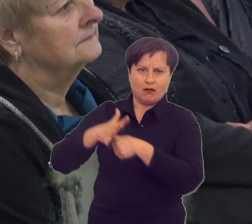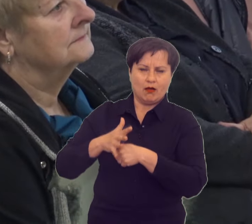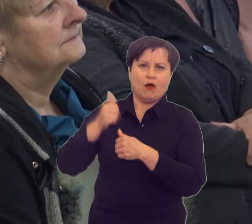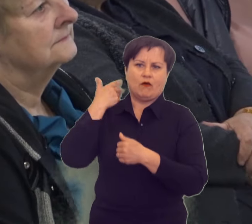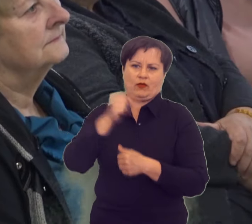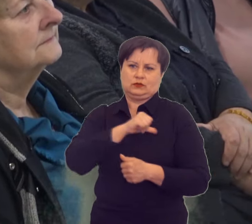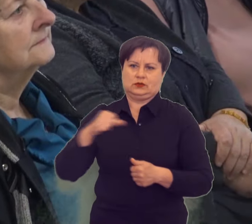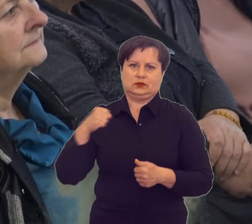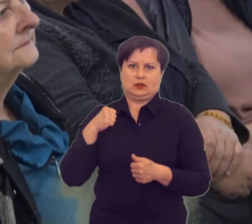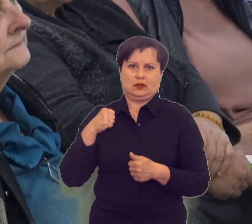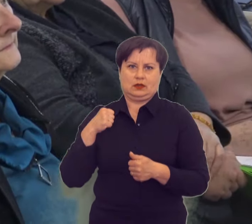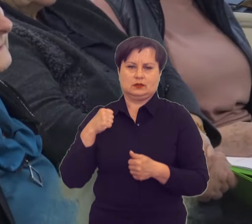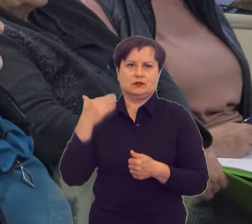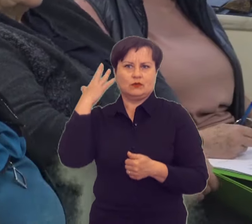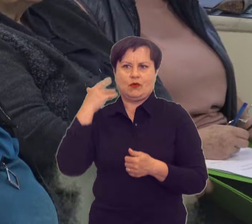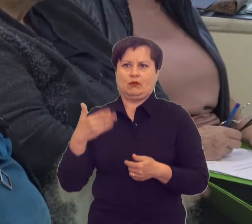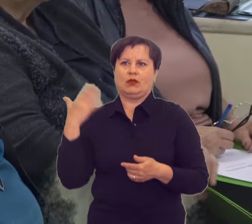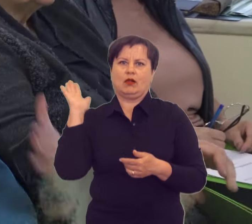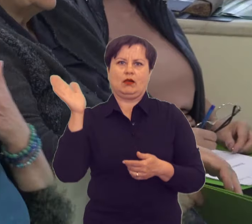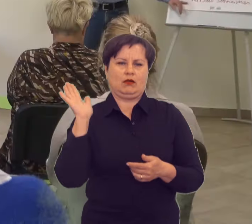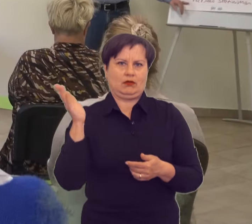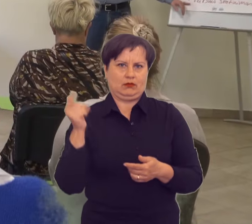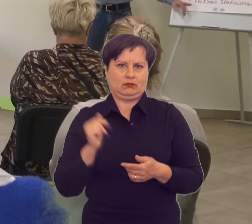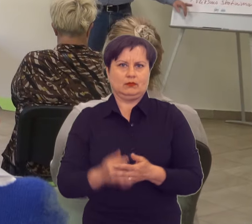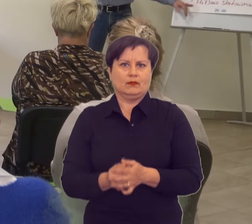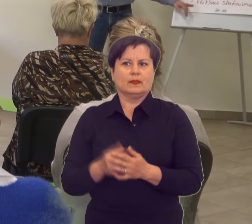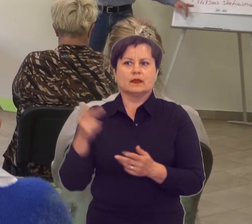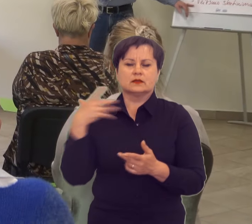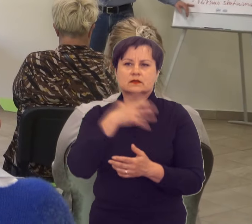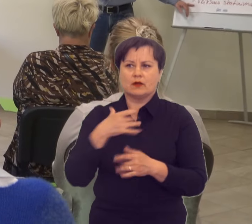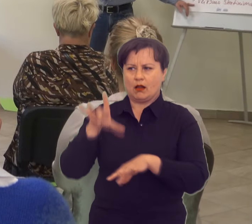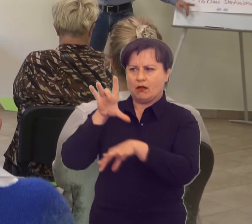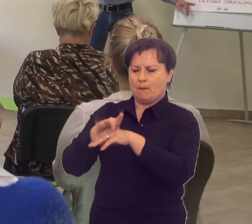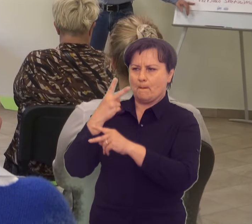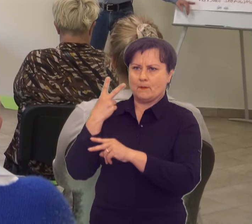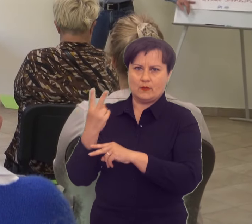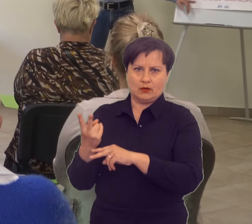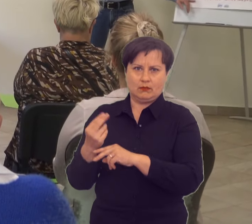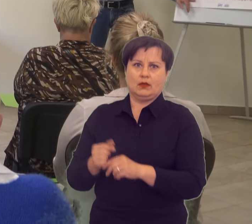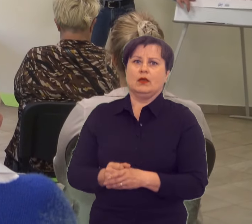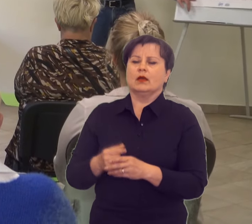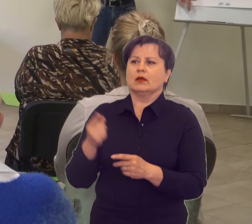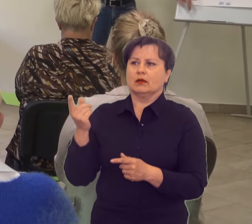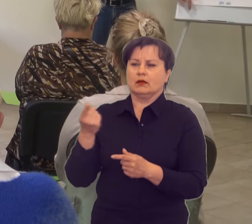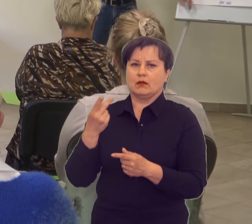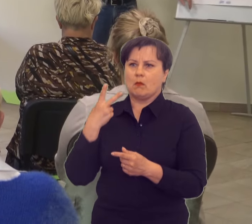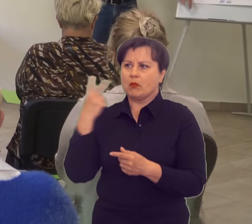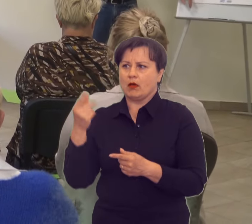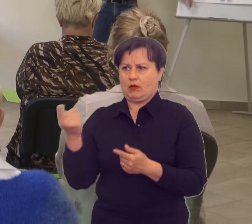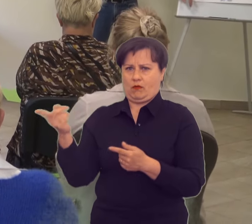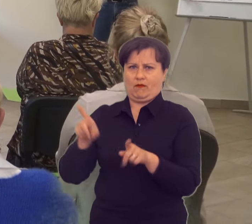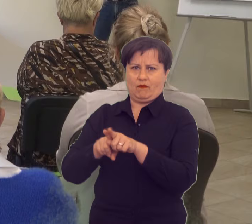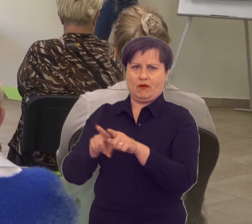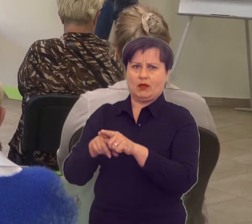sumanipuliuoti, o po to galbūt perteikti savo nuomonę, kad jam tai būtų lengviau padaryti. Tai svarbu yra identifikuoti, parodyti kitam žmogui,